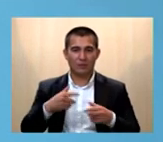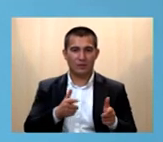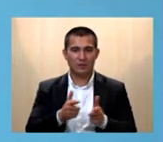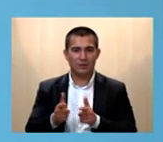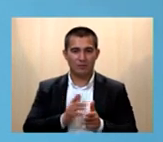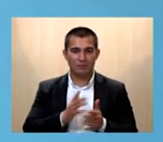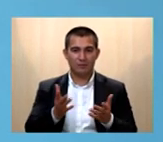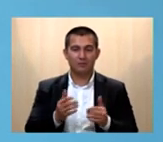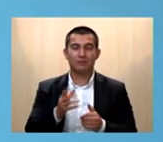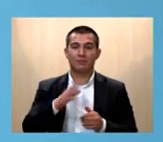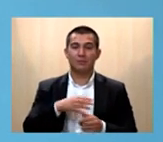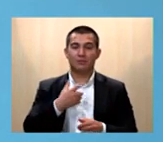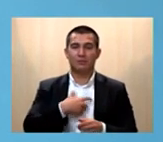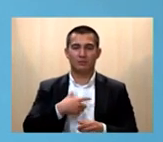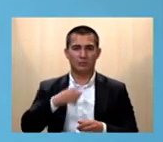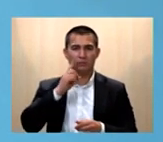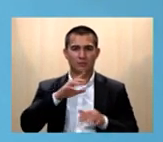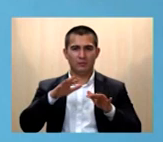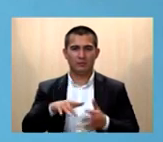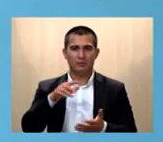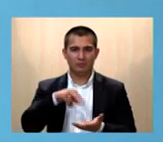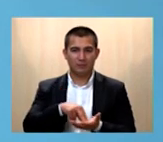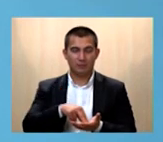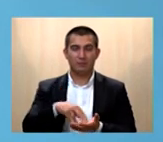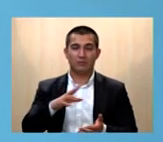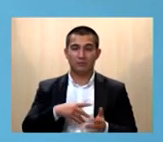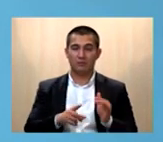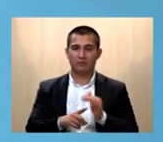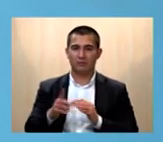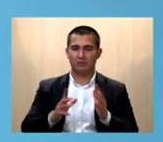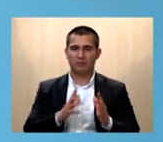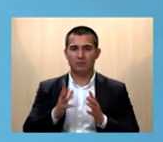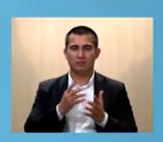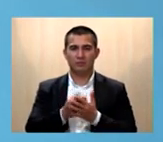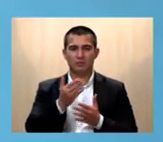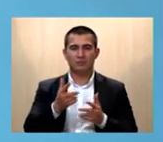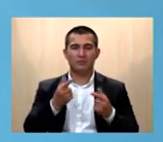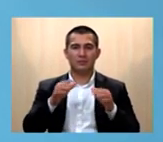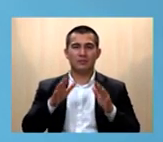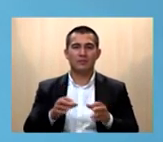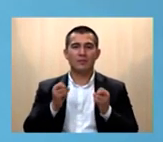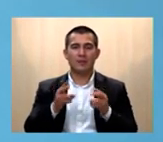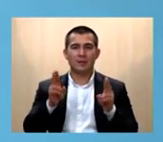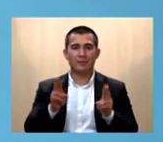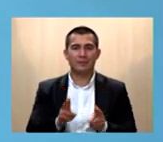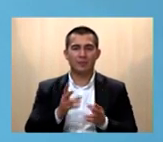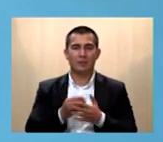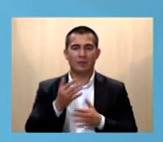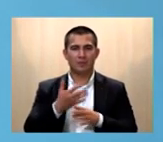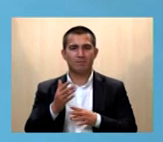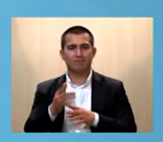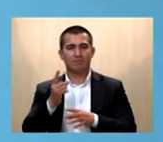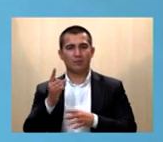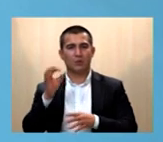holatda o'zimizga qulay bo'lgan joyni tanlab joylashamiz. Demak, boshladik. Umumiy rivojlantiruvchi mashqlardan boshlaymiz